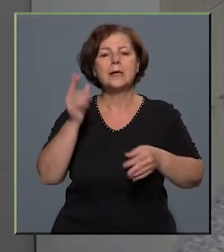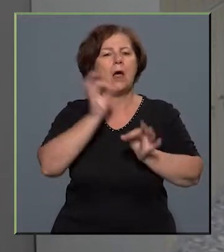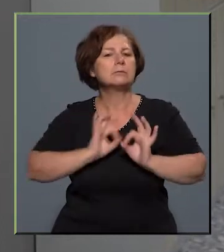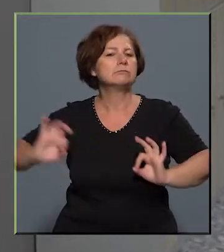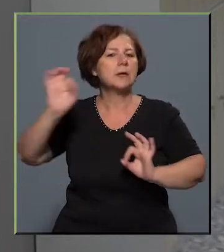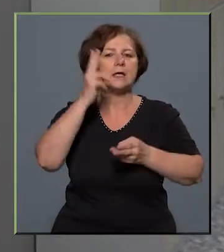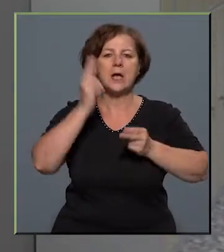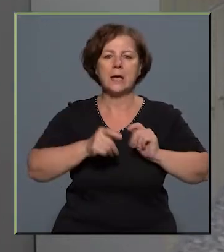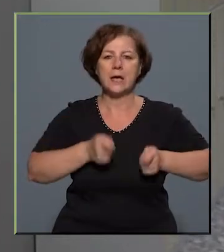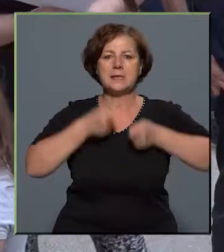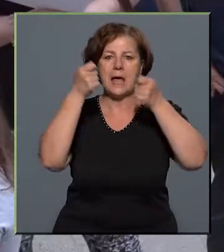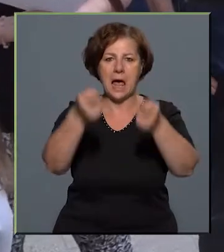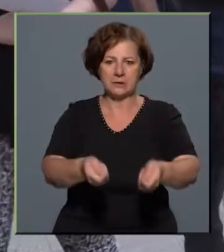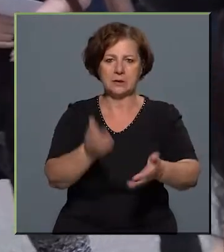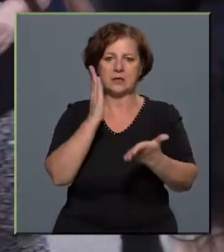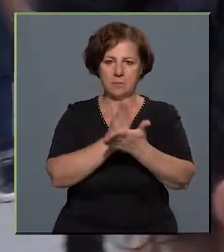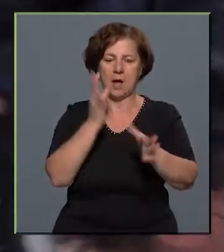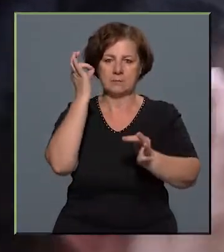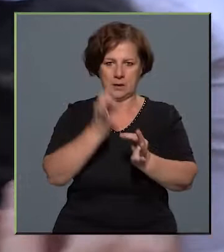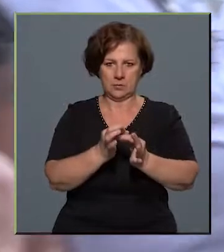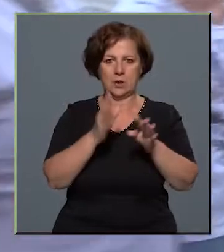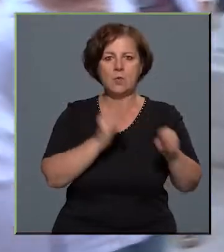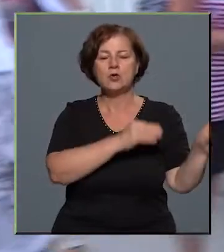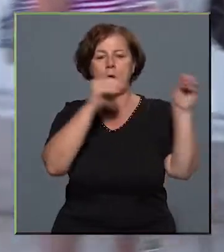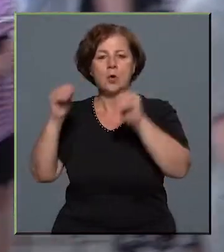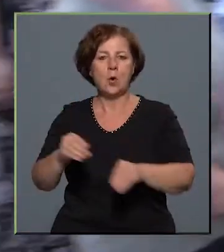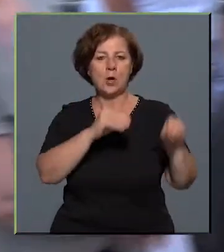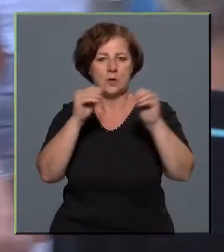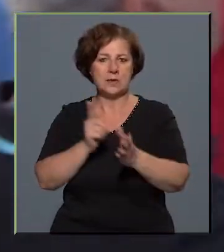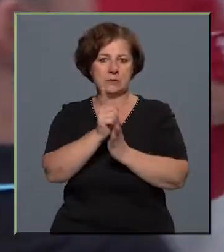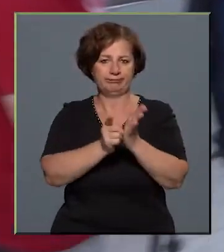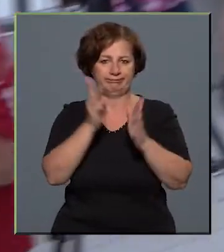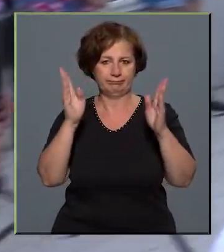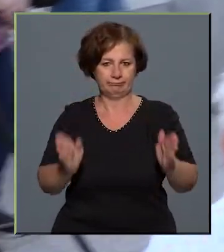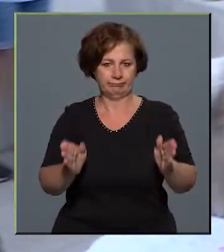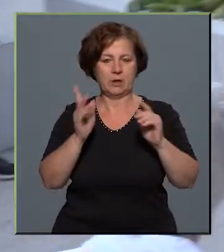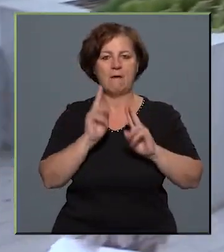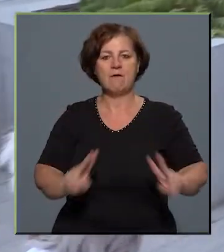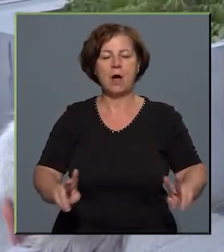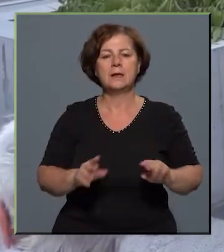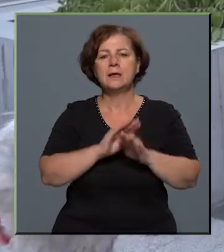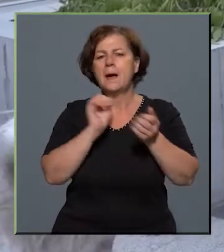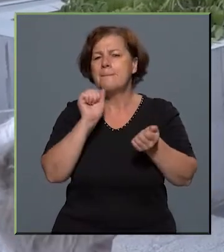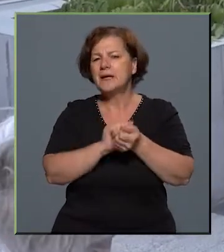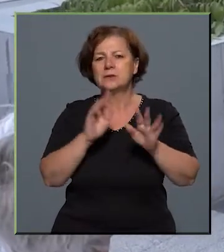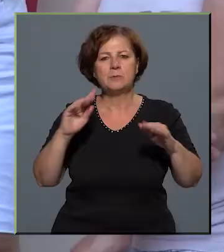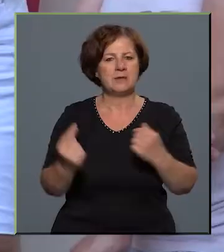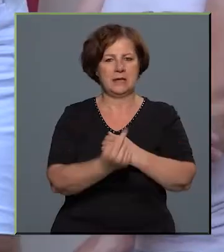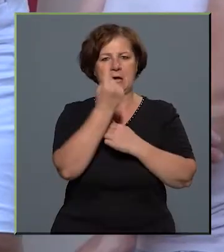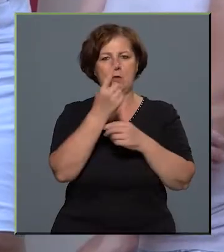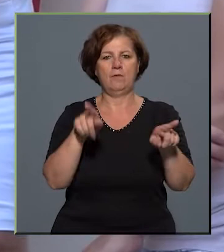van, átadásra került. Most vagyunk a költözésnek a fázisában. Biztos már mindenkinek az életében fordult ilyen